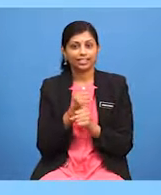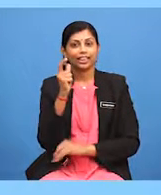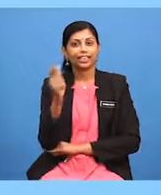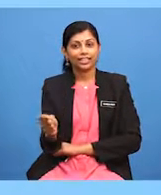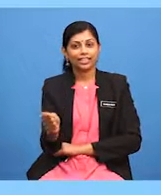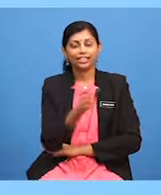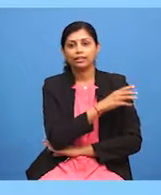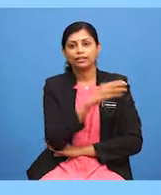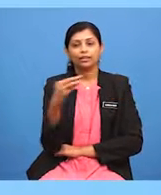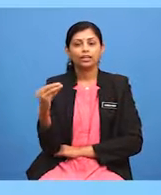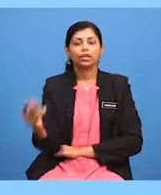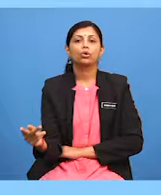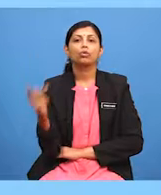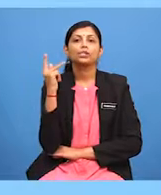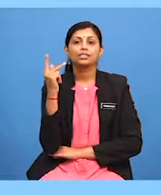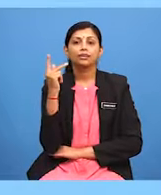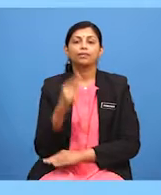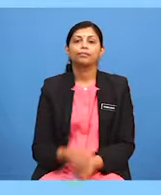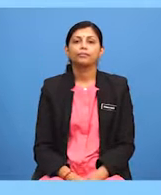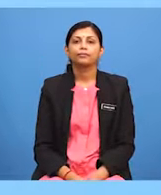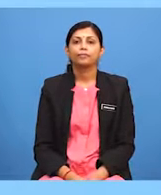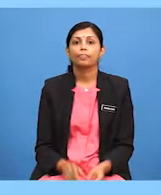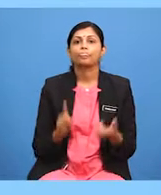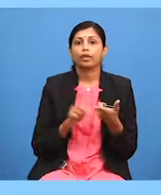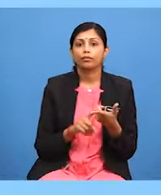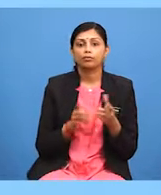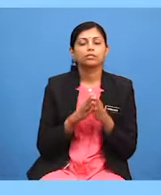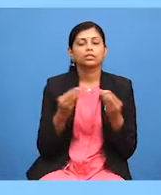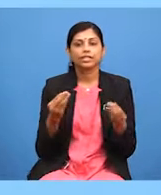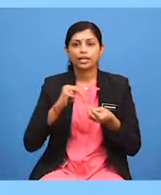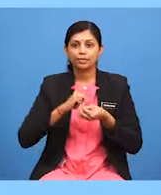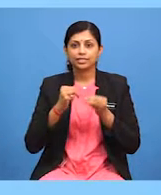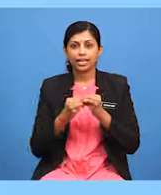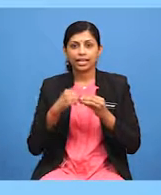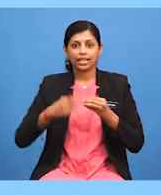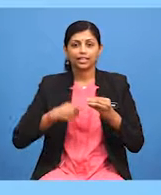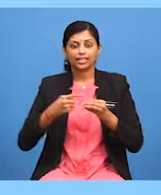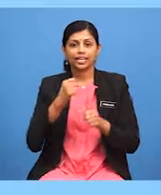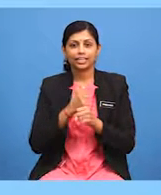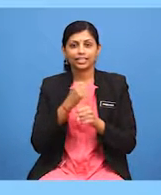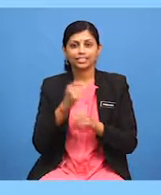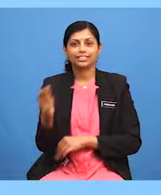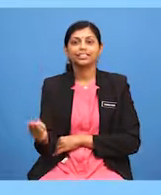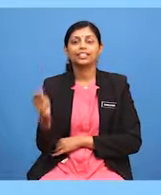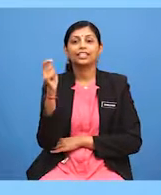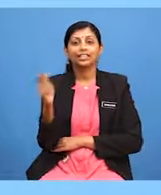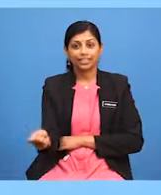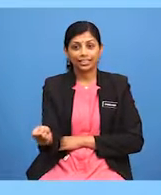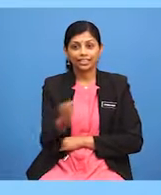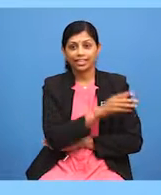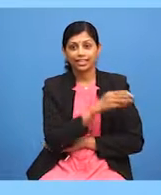tenaga dan kuasa. Kedua, menyelesaikan masalah berkaitan